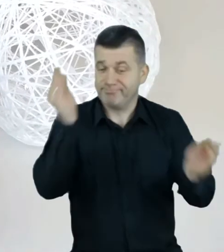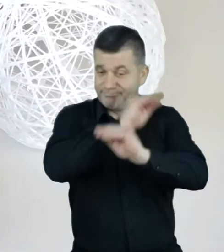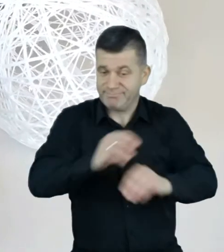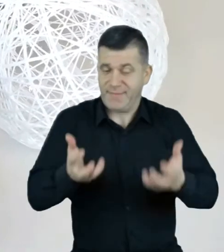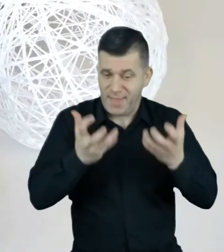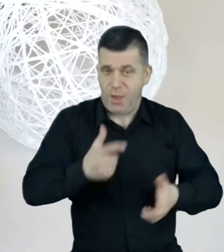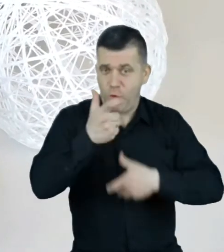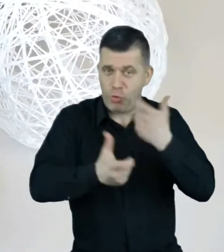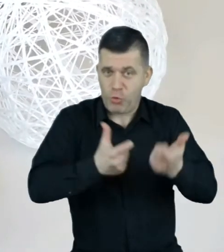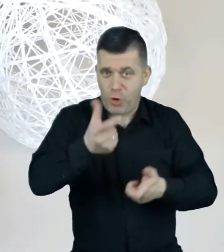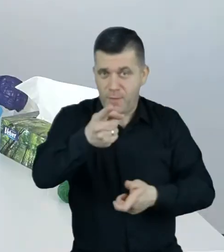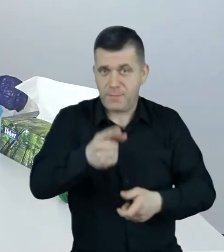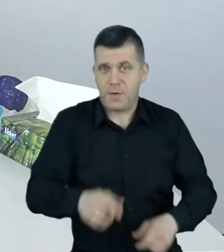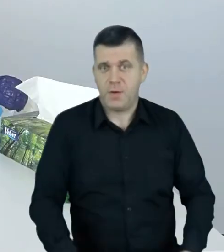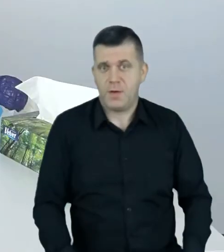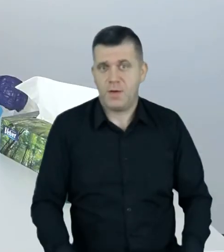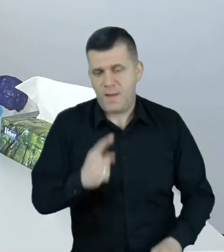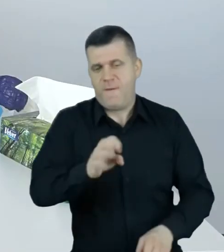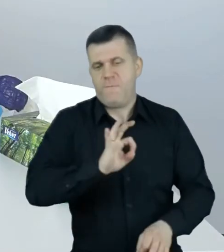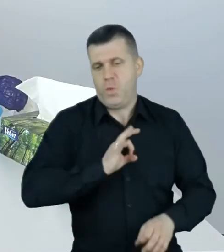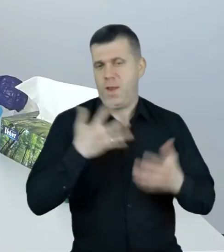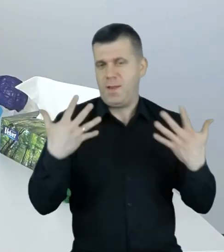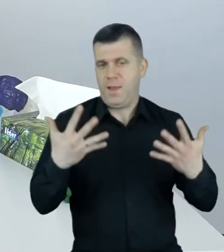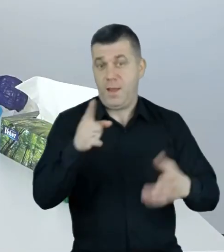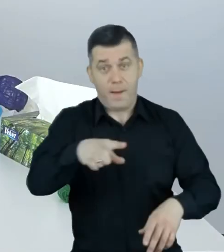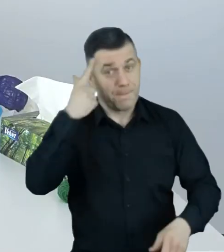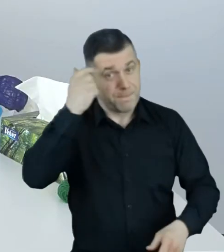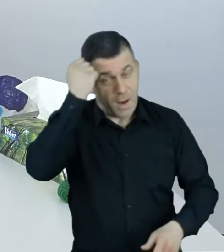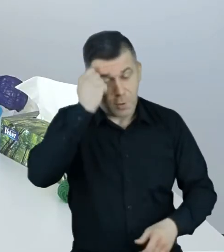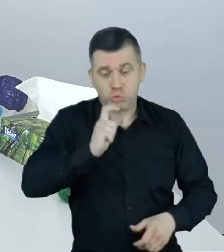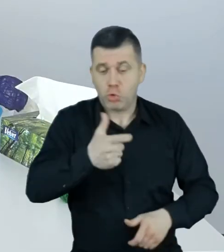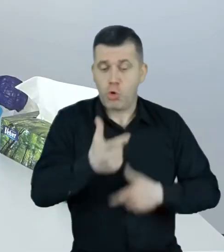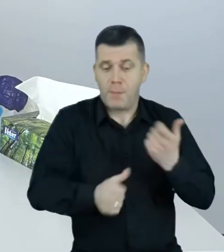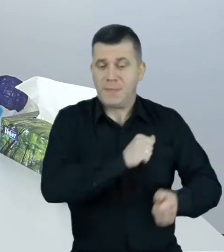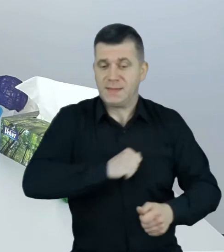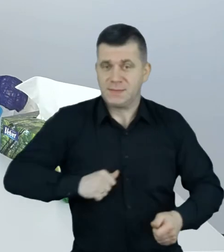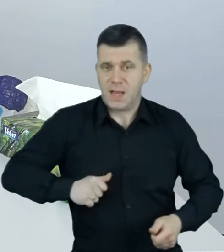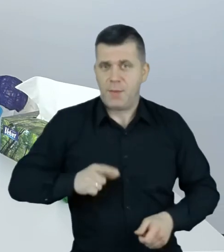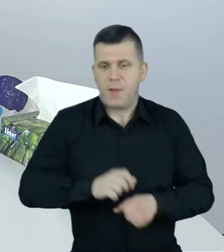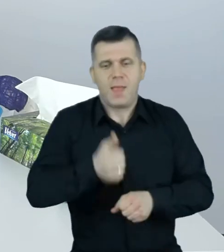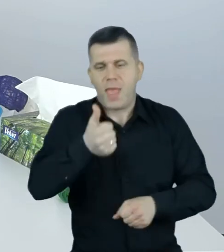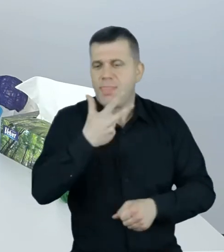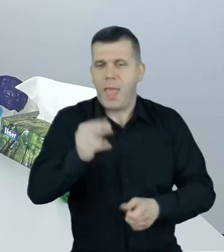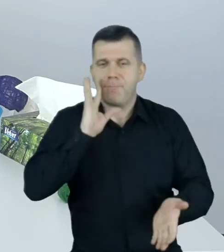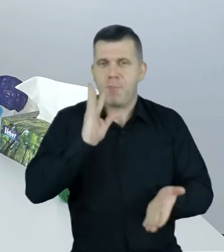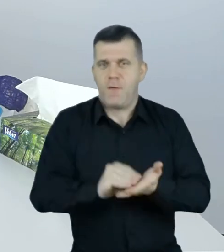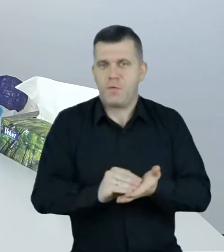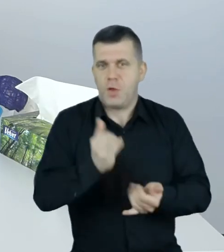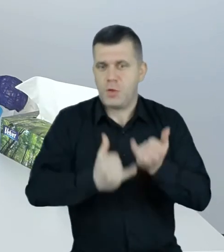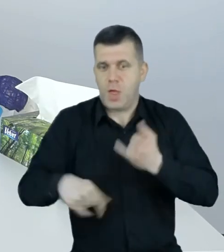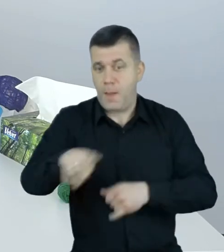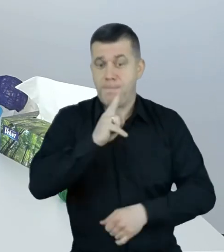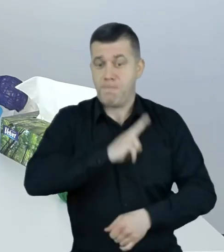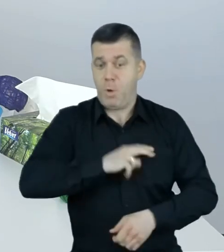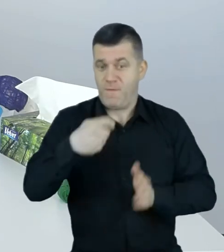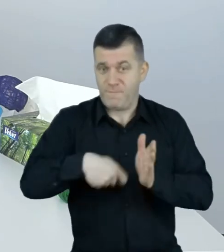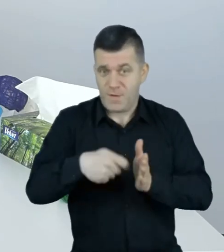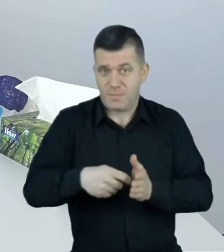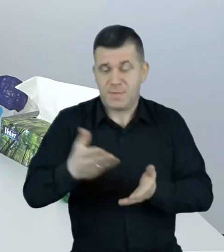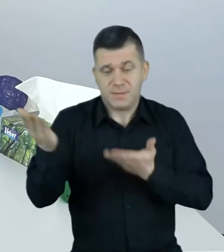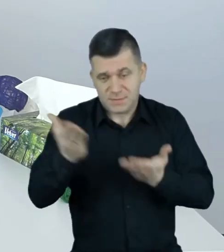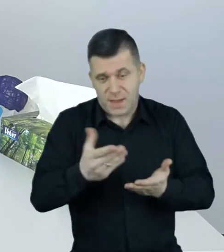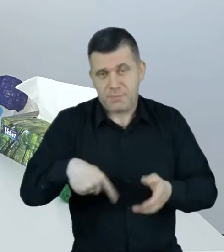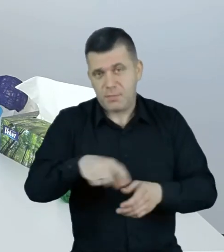Zachęcam do zrobienia takich lamp skarbonka własnoręcznie pamiętajmy że to co zrobimy sami jest jedyny i niepowtarzalny jeśli państwo